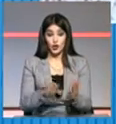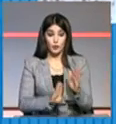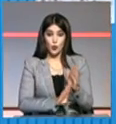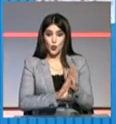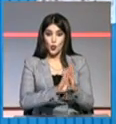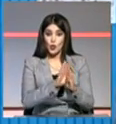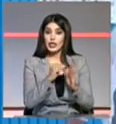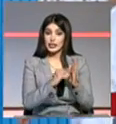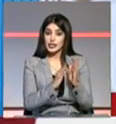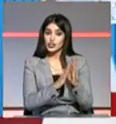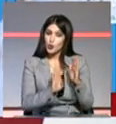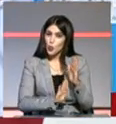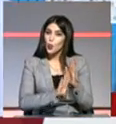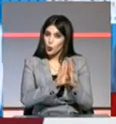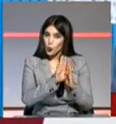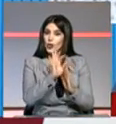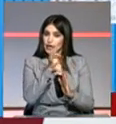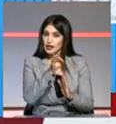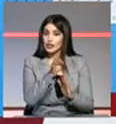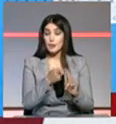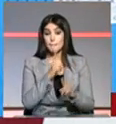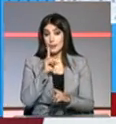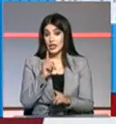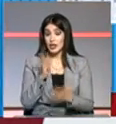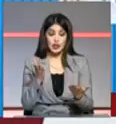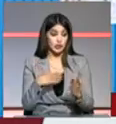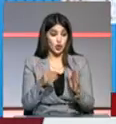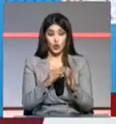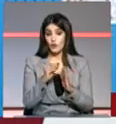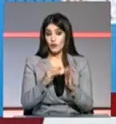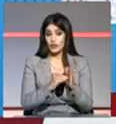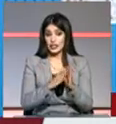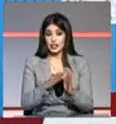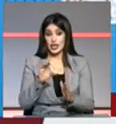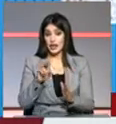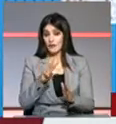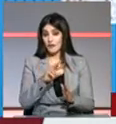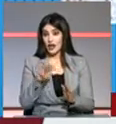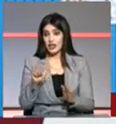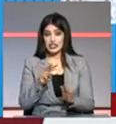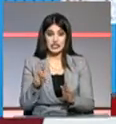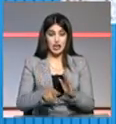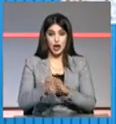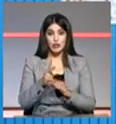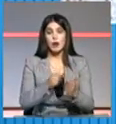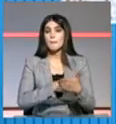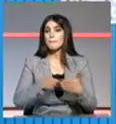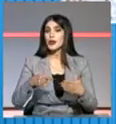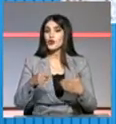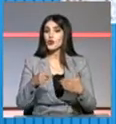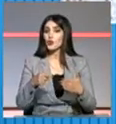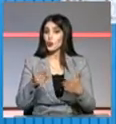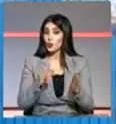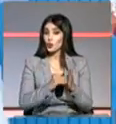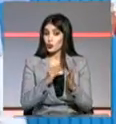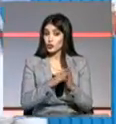ويتحسن، برشا إقبال فما، مع العلم اللي في المنظومة إيفاكس وصلنا فتنا المليون